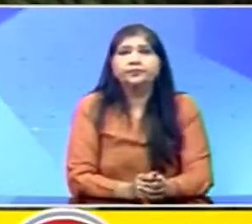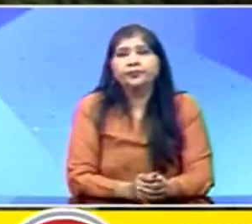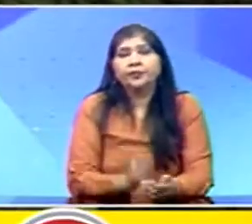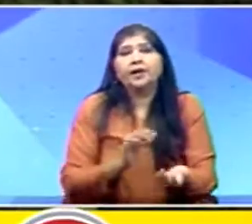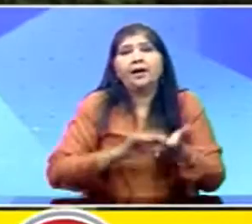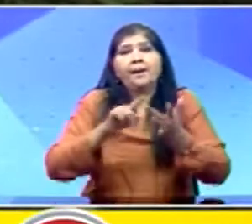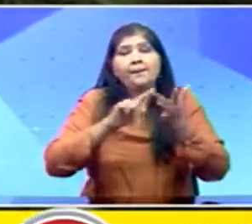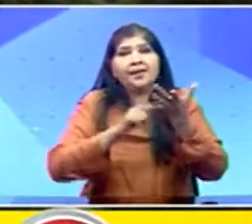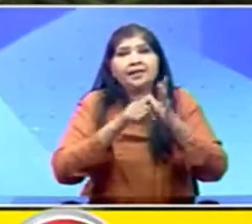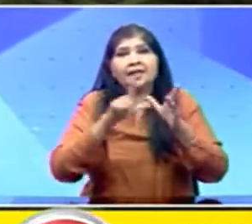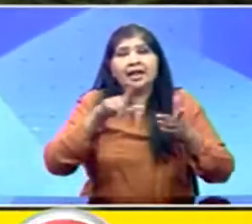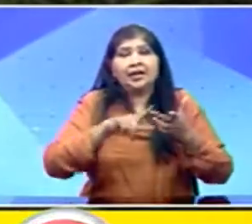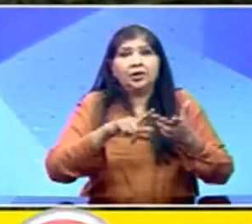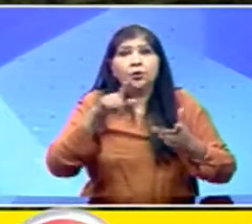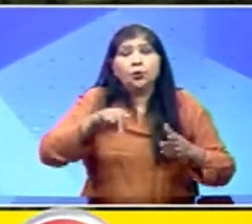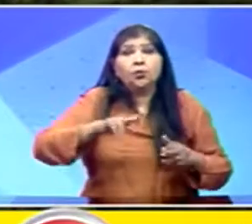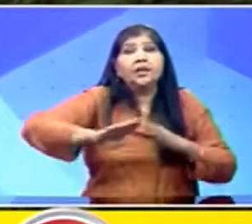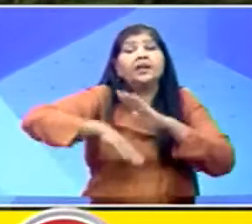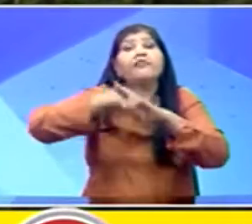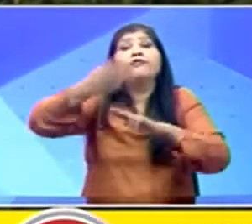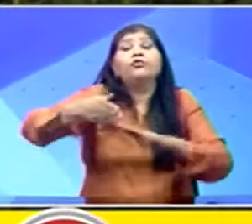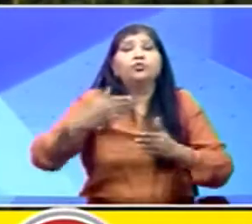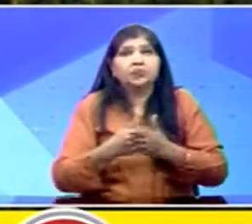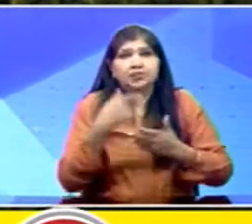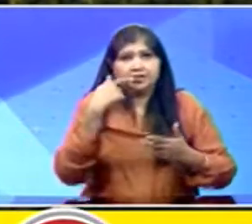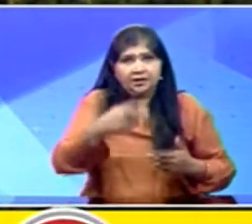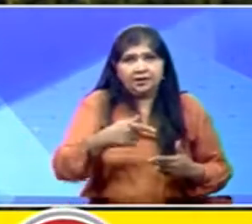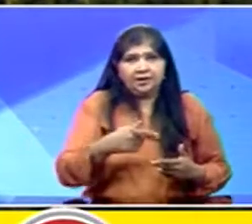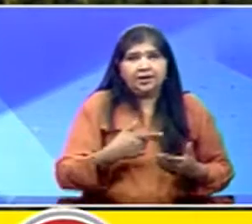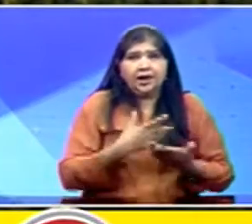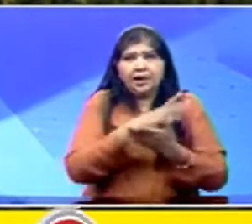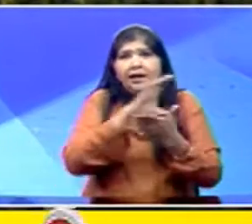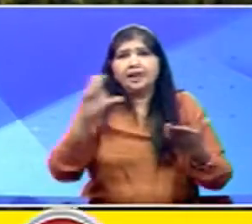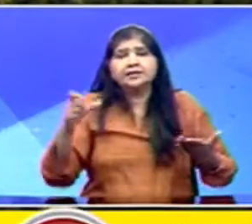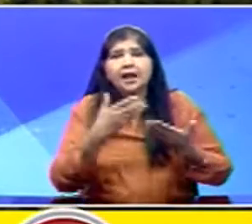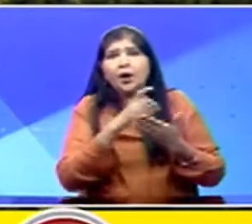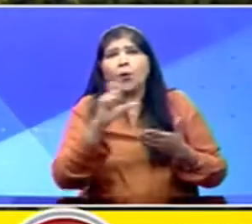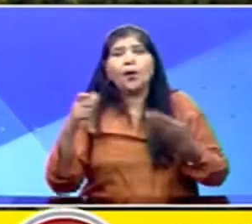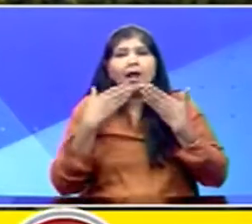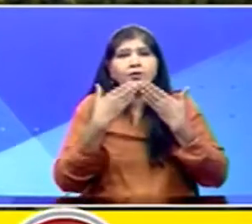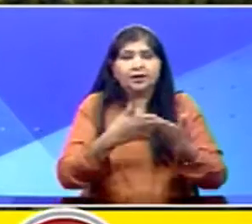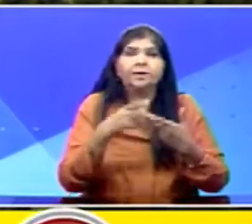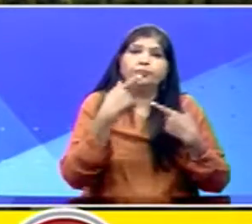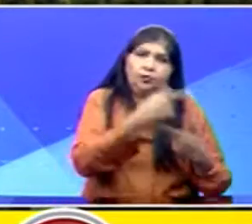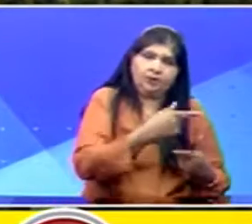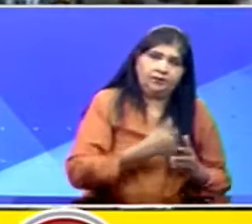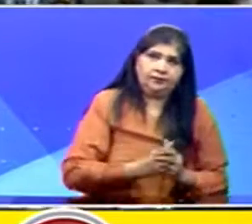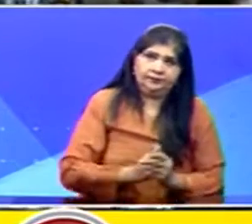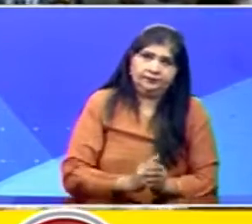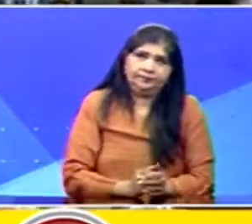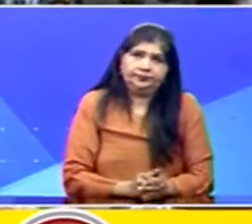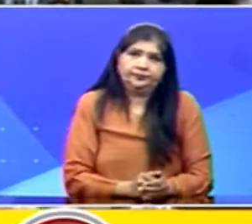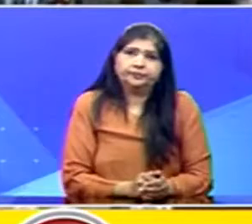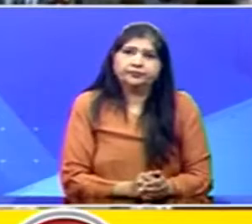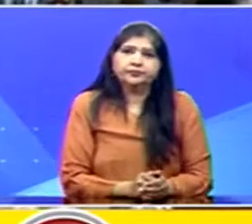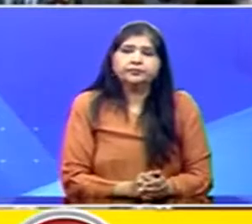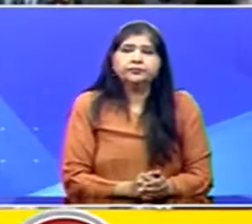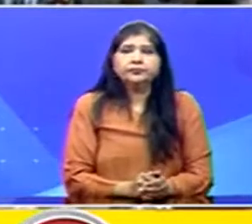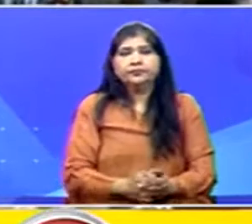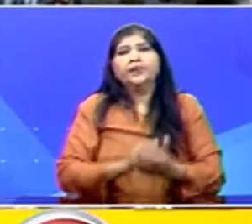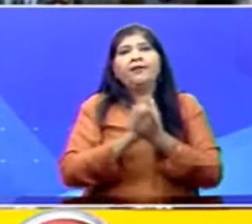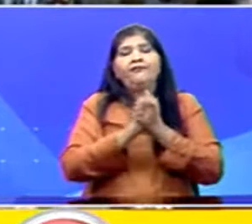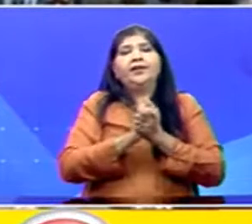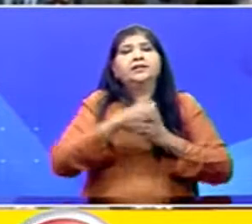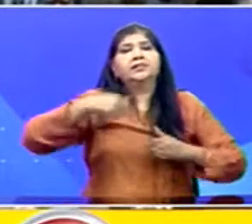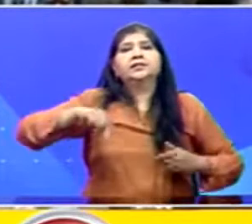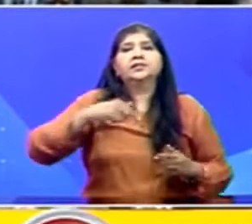मिताली को उनके भविश के लिए धेर सारी शुब कामनाई देता हूँ मेरे प्यारा